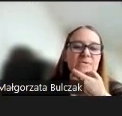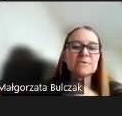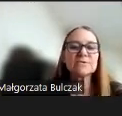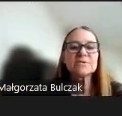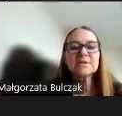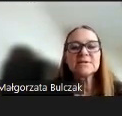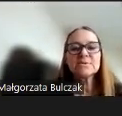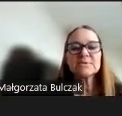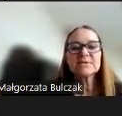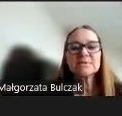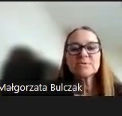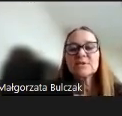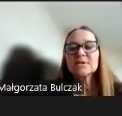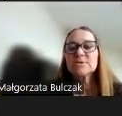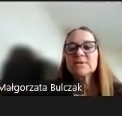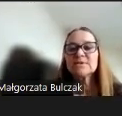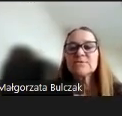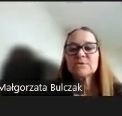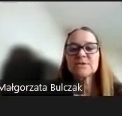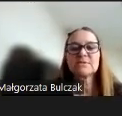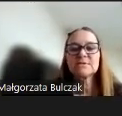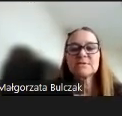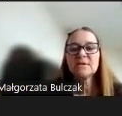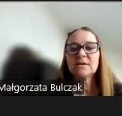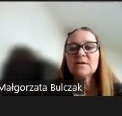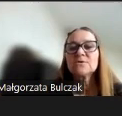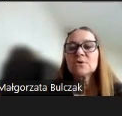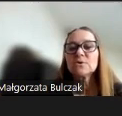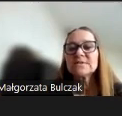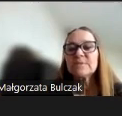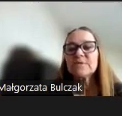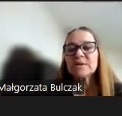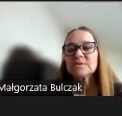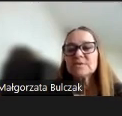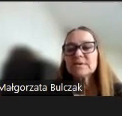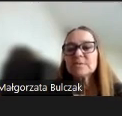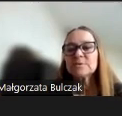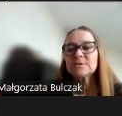i możliwości, realizująca założenia edukacji włączającej. Szkoła